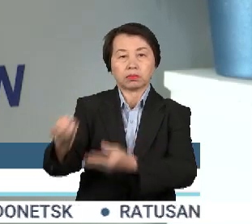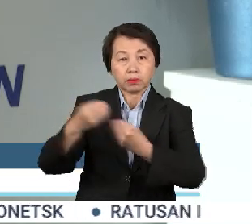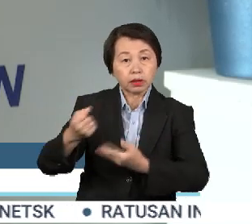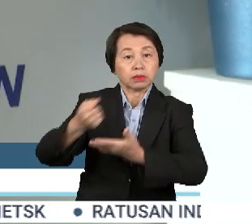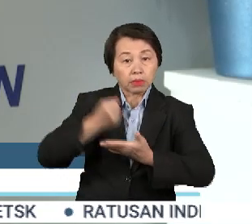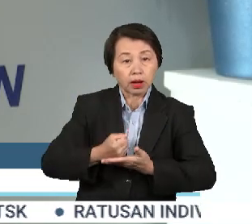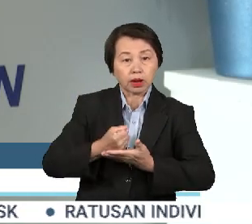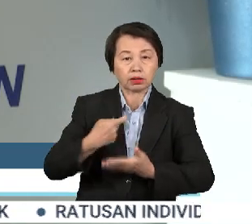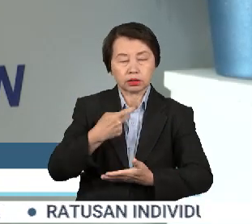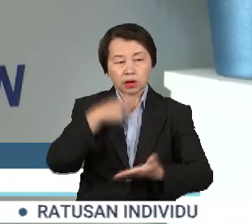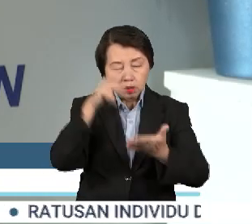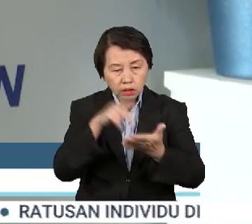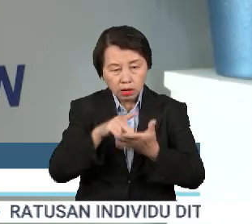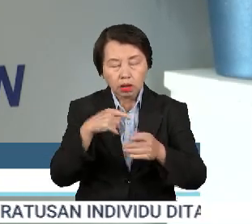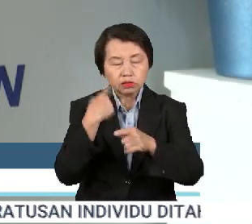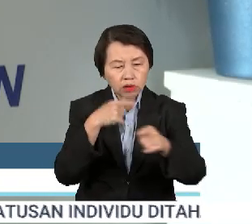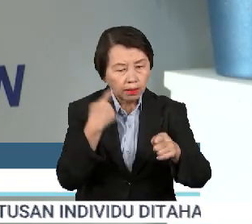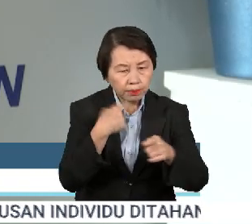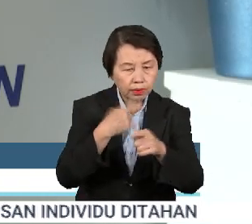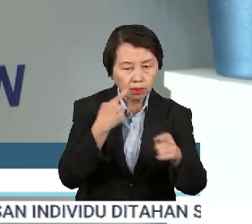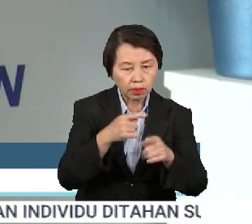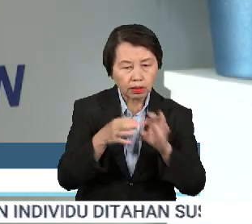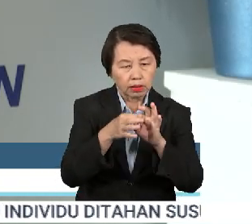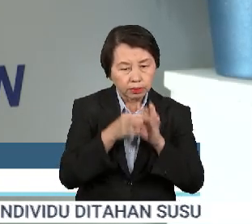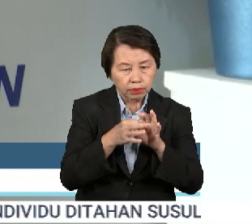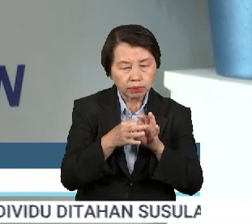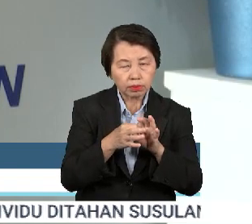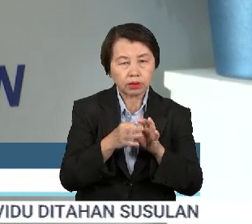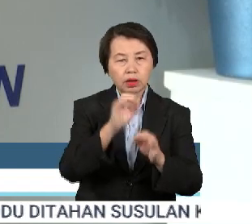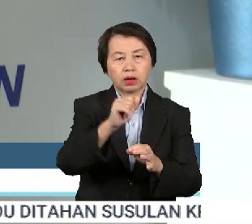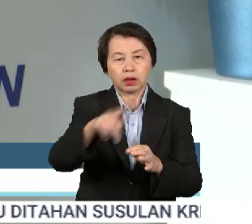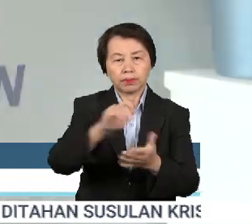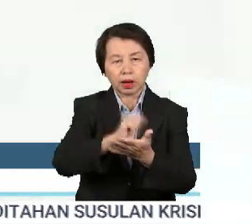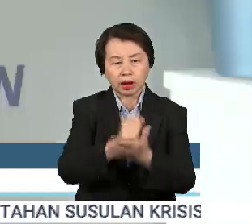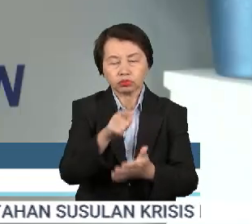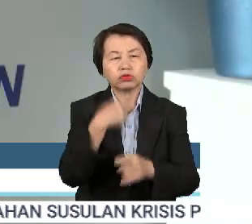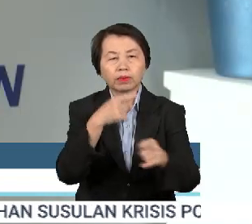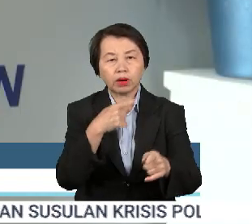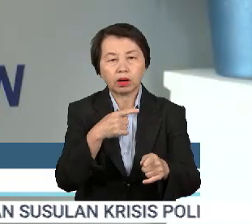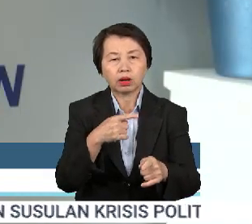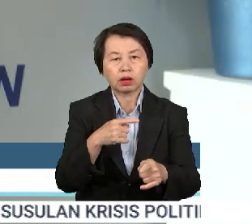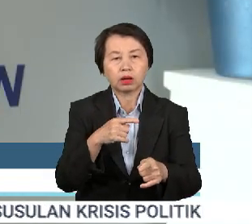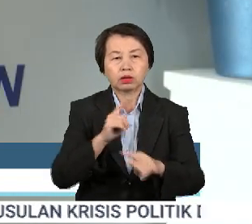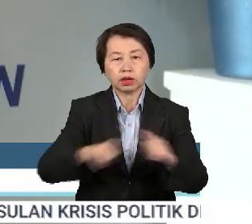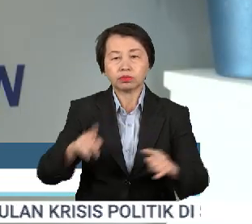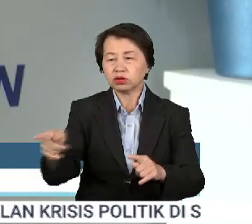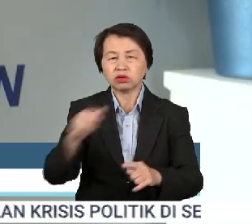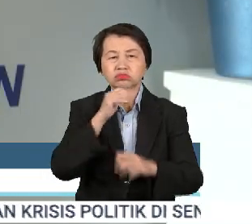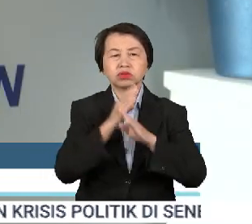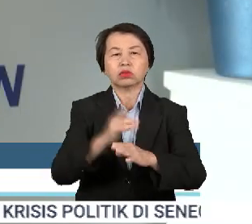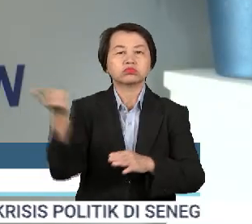untuk kita kenal pasti Siapa pemilik di sebalik account tersebut tak bendung itu